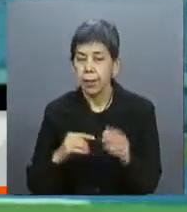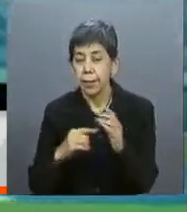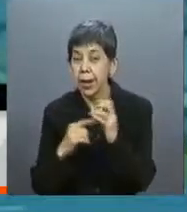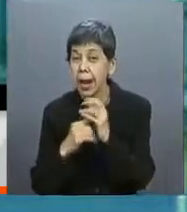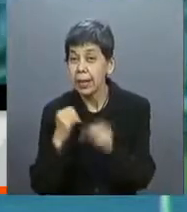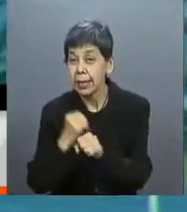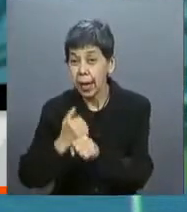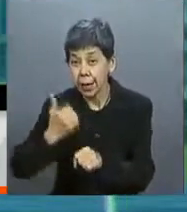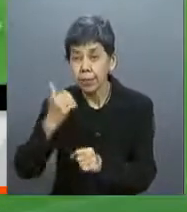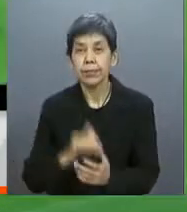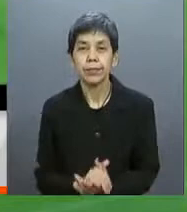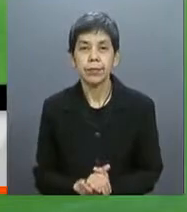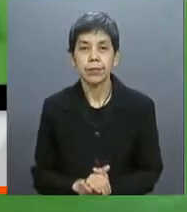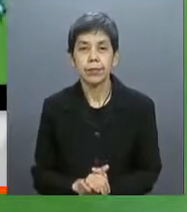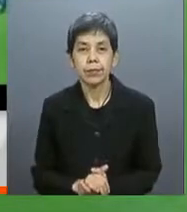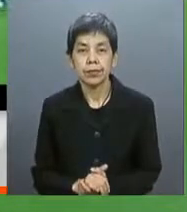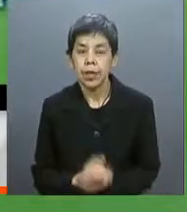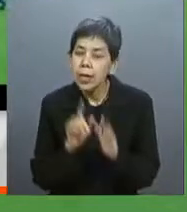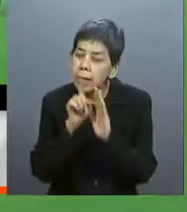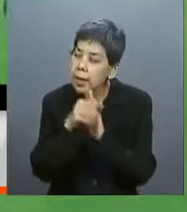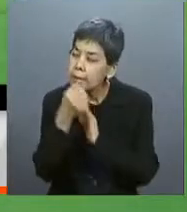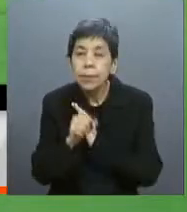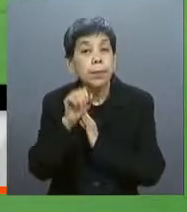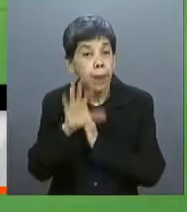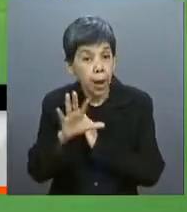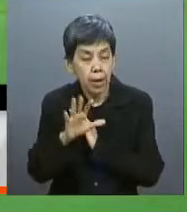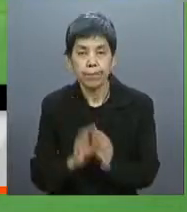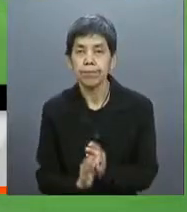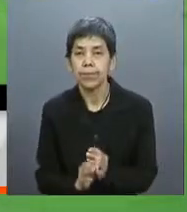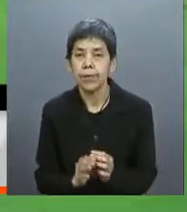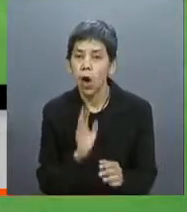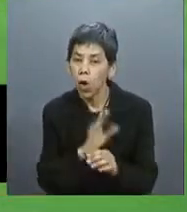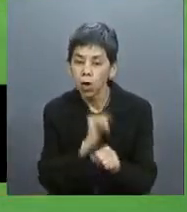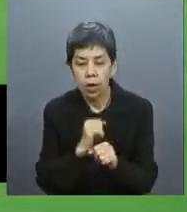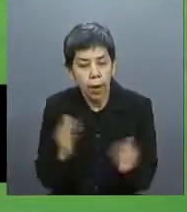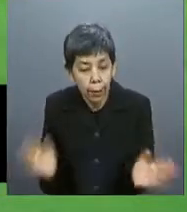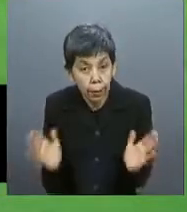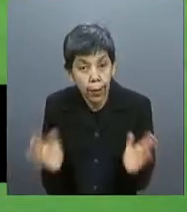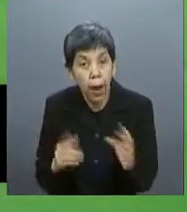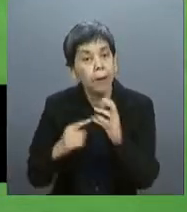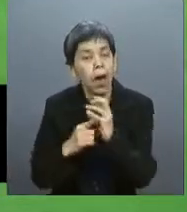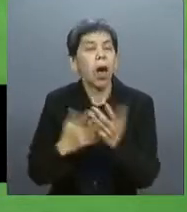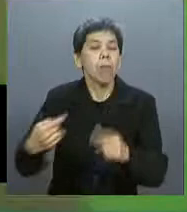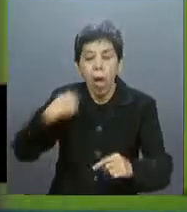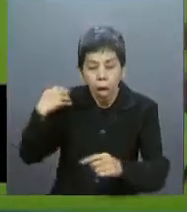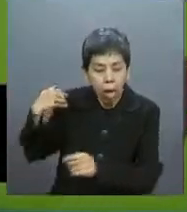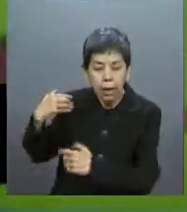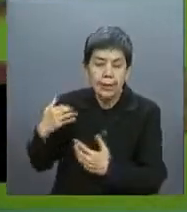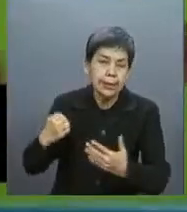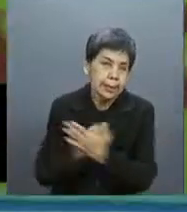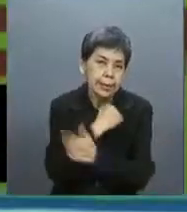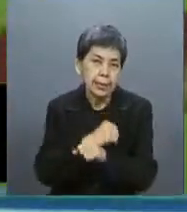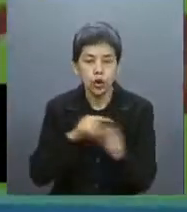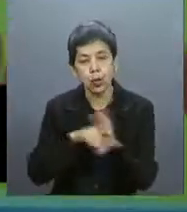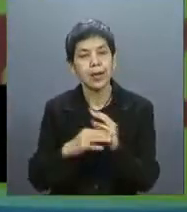ากซุนนีสะอาดแต่นาทีที่15ปฏิวัติคำไหมครับผู้รักษาประตูของพัทยาพลาดทำเข้าประตูตัวเอง